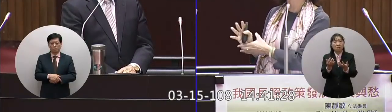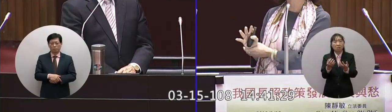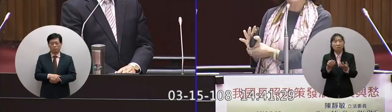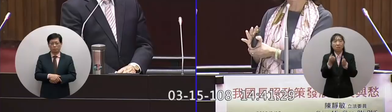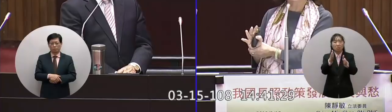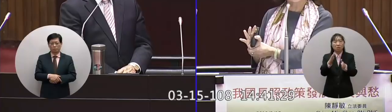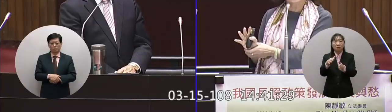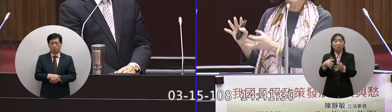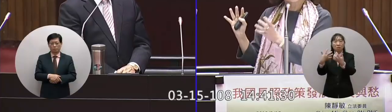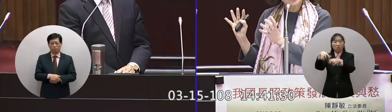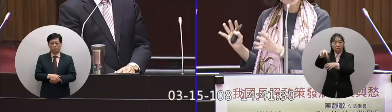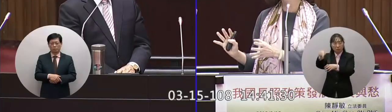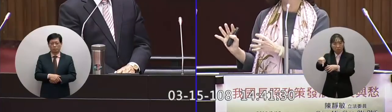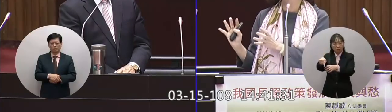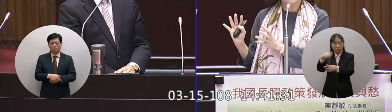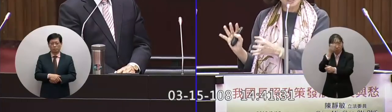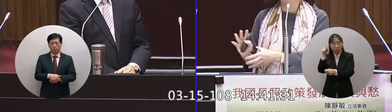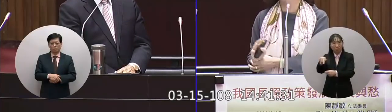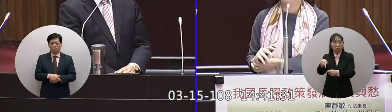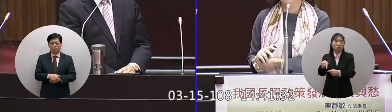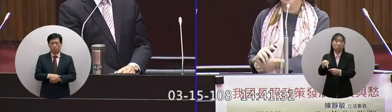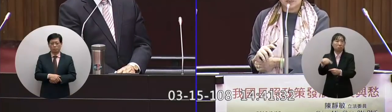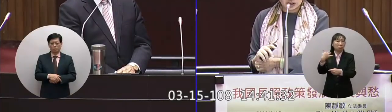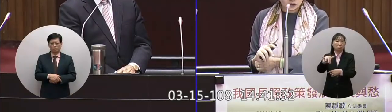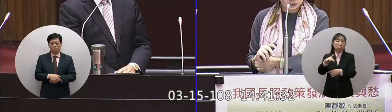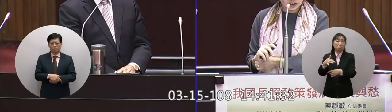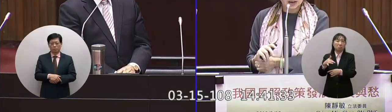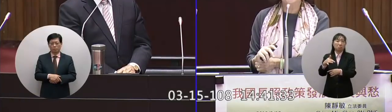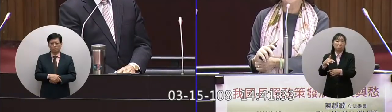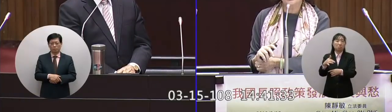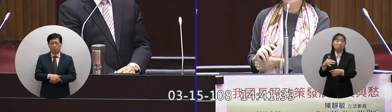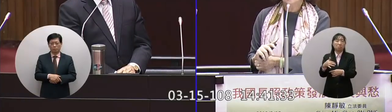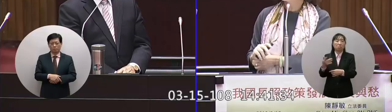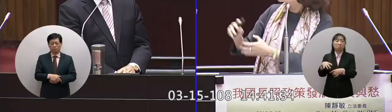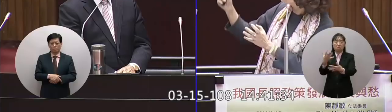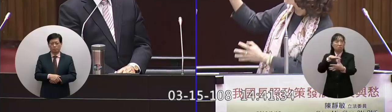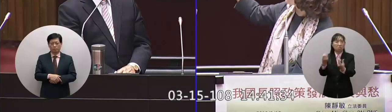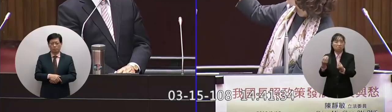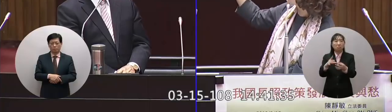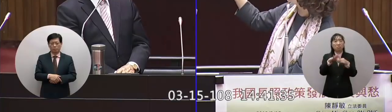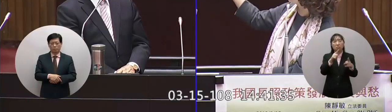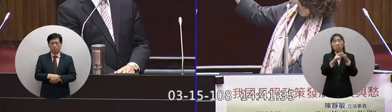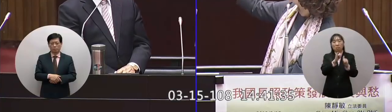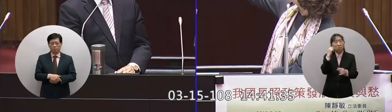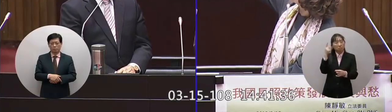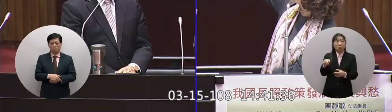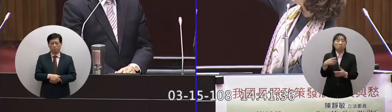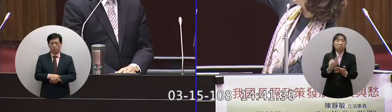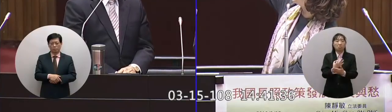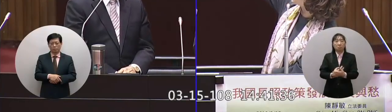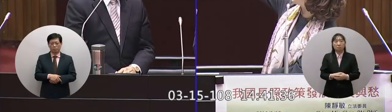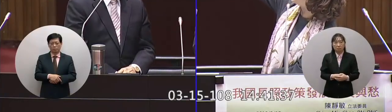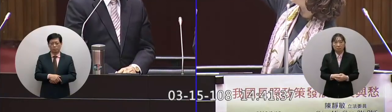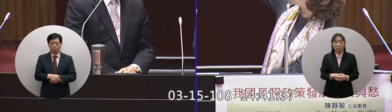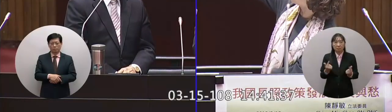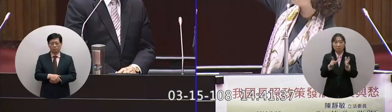对于机构式照顾的这一块，的确是还没有符合民众的一个期待。这个是在刚刚提到的这个